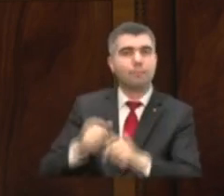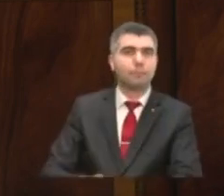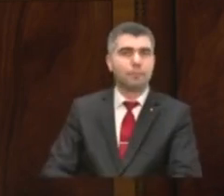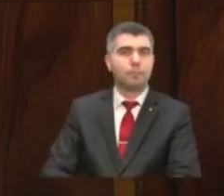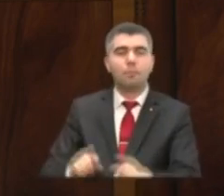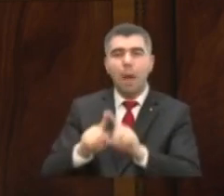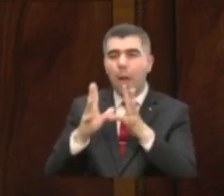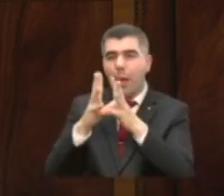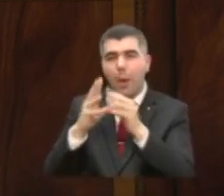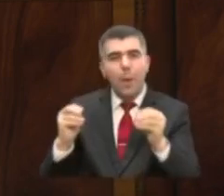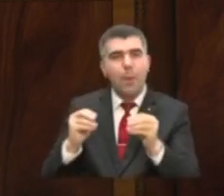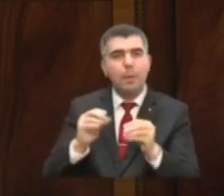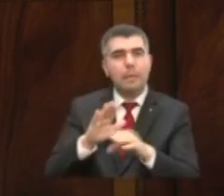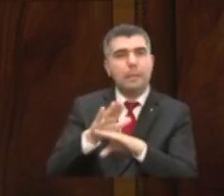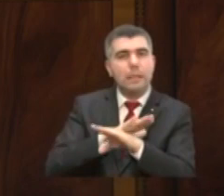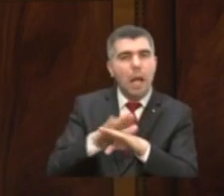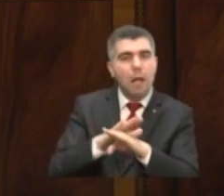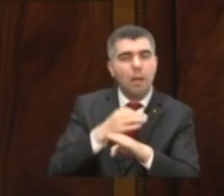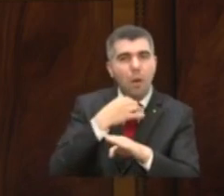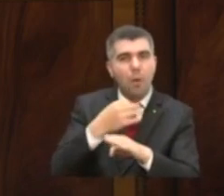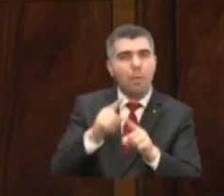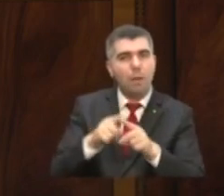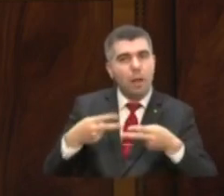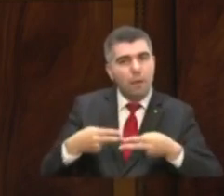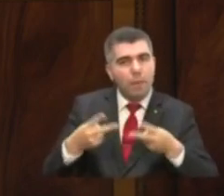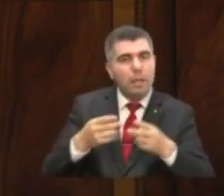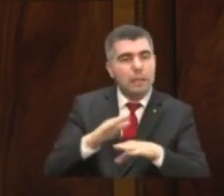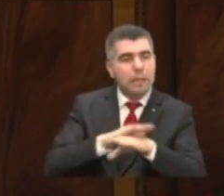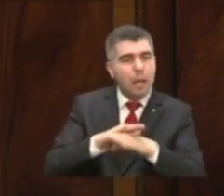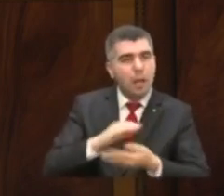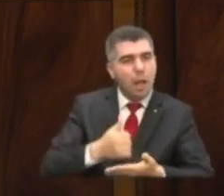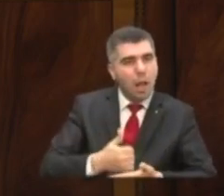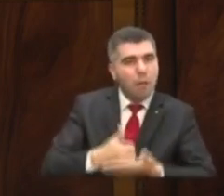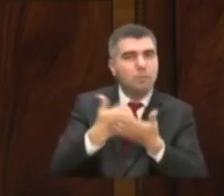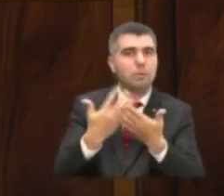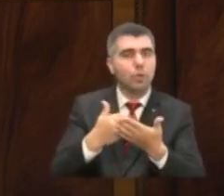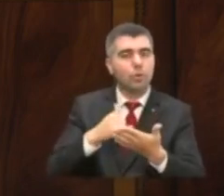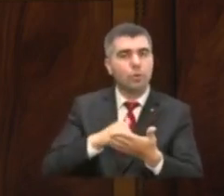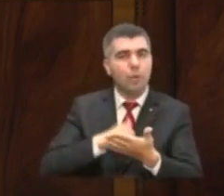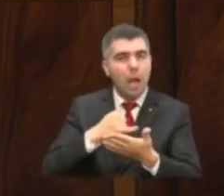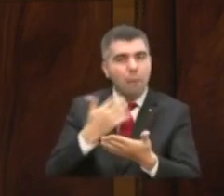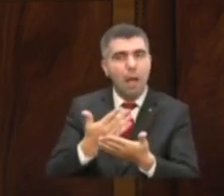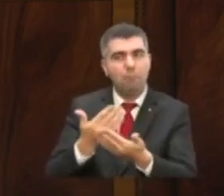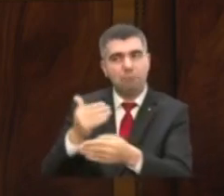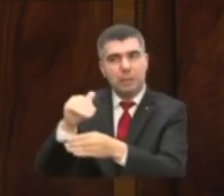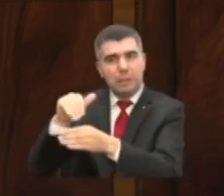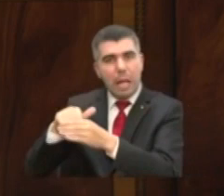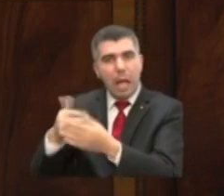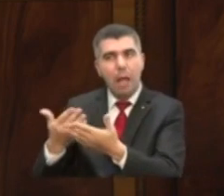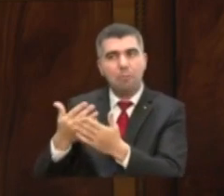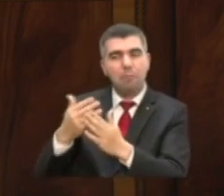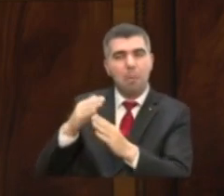سياسة إرادية للحكومة تضمن إعادة الاعتبار للعمل السياسي يجد فيه الشباب ذاتهم كنخب سياسية